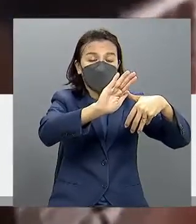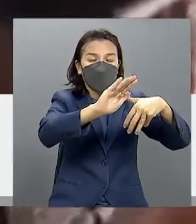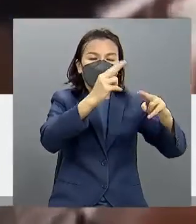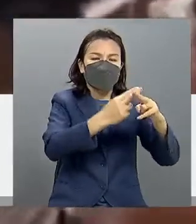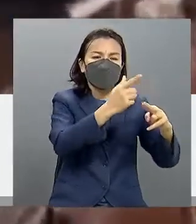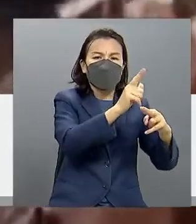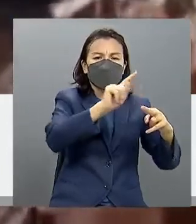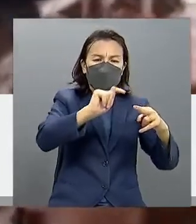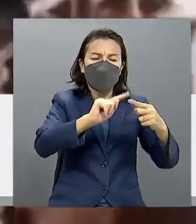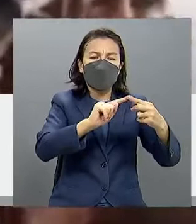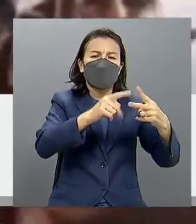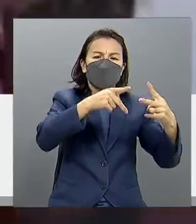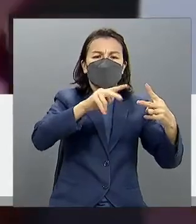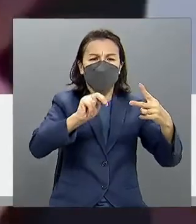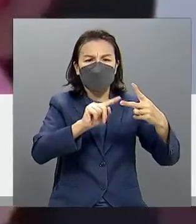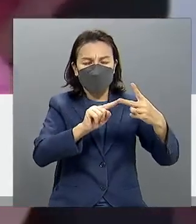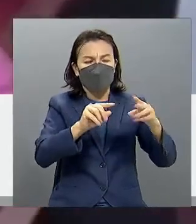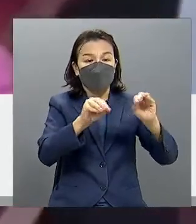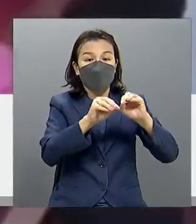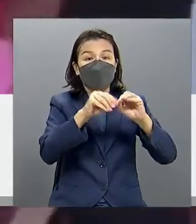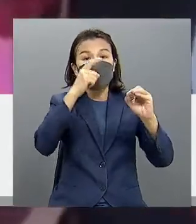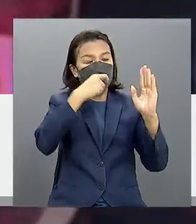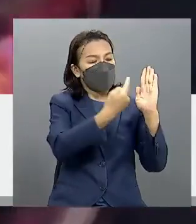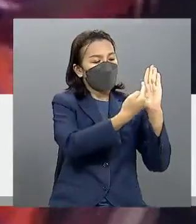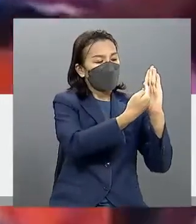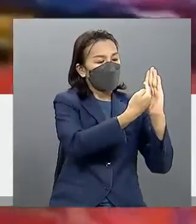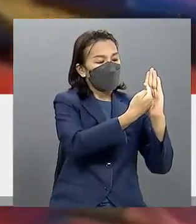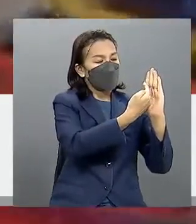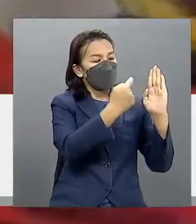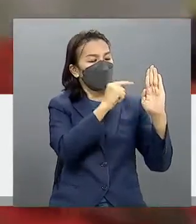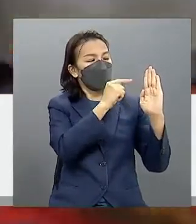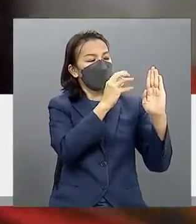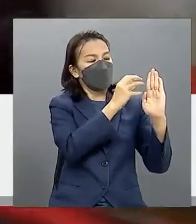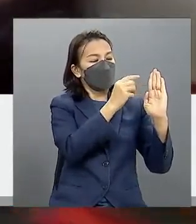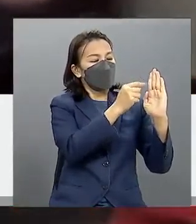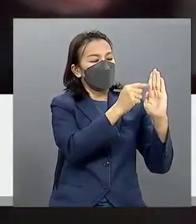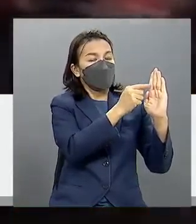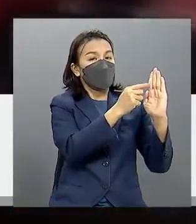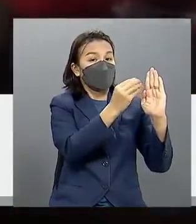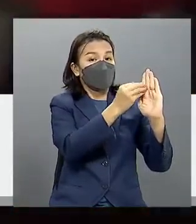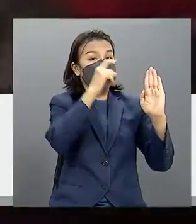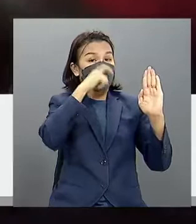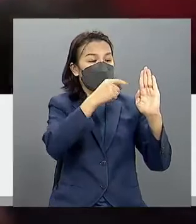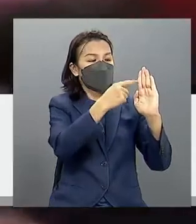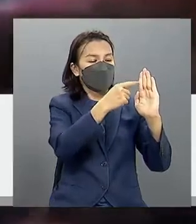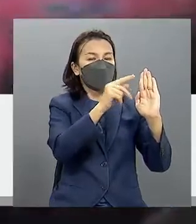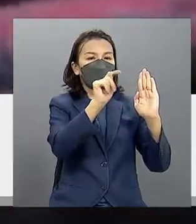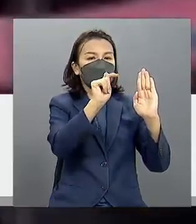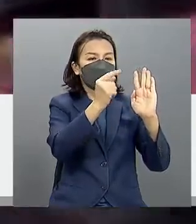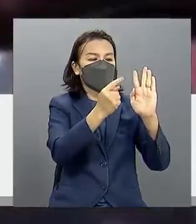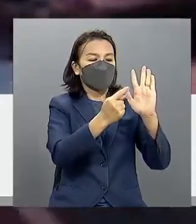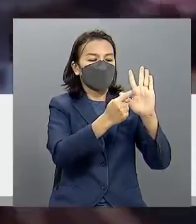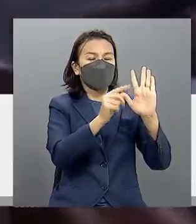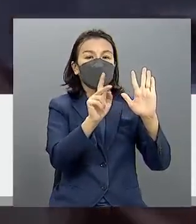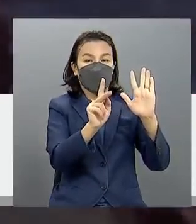นะครับตรงข้ามกับฝั่งประเทศไทยที่บ้านดอนชัยตำบลแม่ตาวอำเภอมาบ้านแม่กุใหม่ถ้าสูงนะครับตำบลแม่